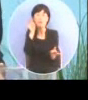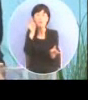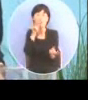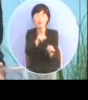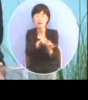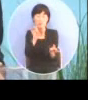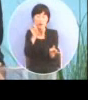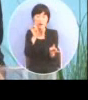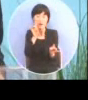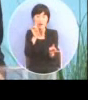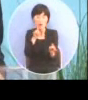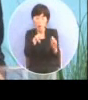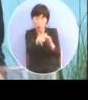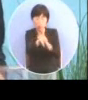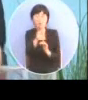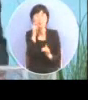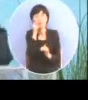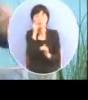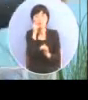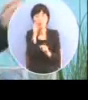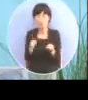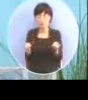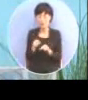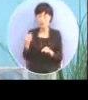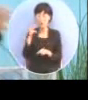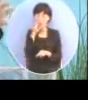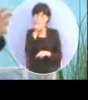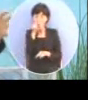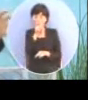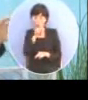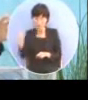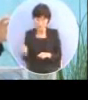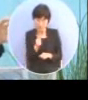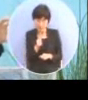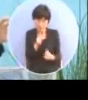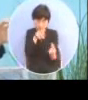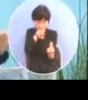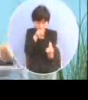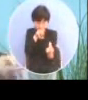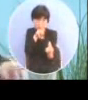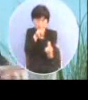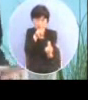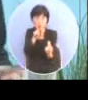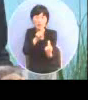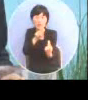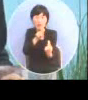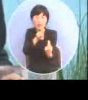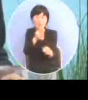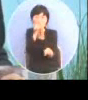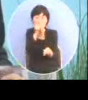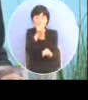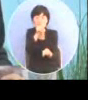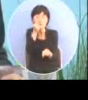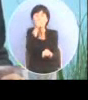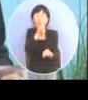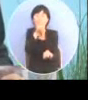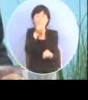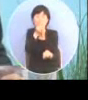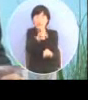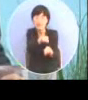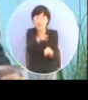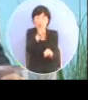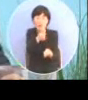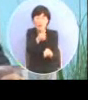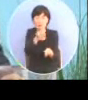Rất khờ đấy, nghe con chuột chạy về lỗ là được phải không? Nếu con chuột biết chạy về lỗ của mình thì làm sao con mèo bắt được